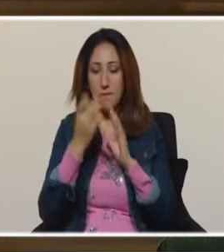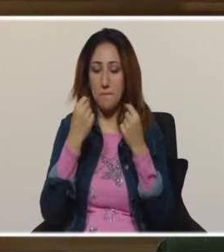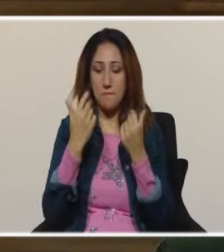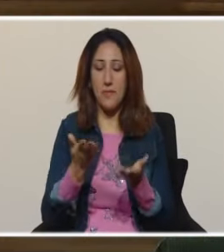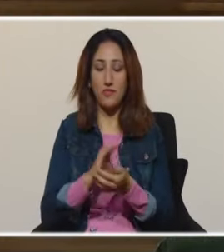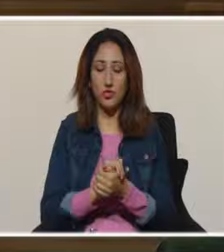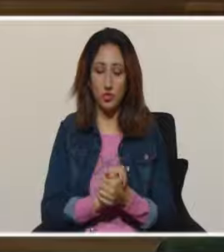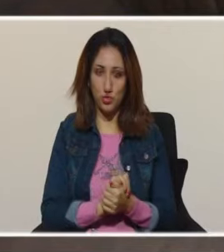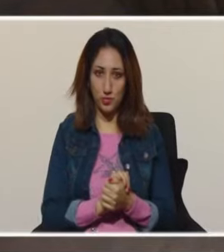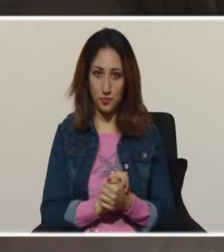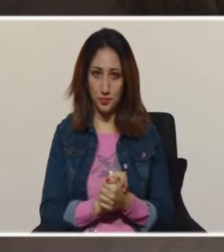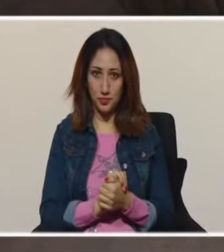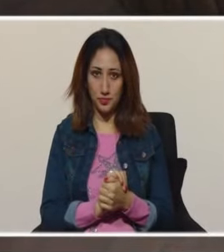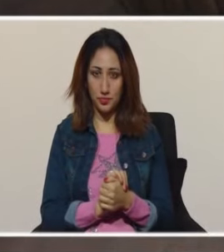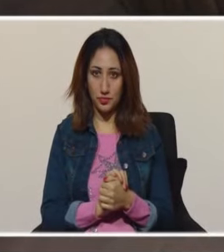المدرسه؟ اه.